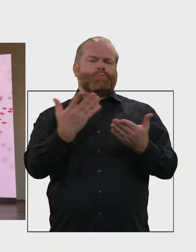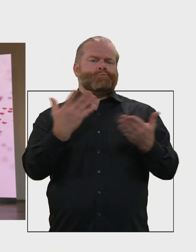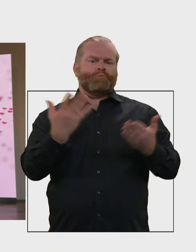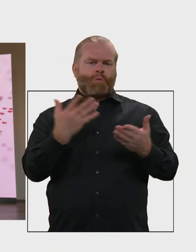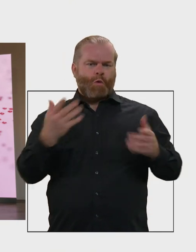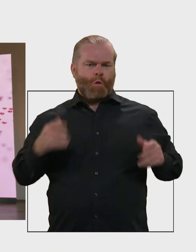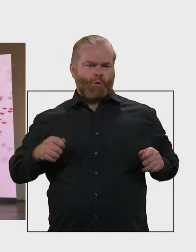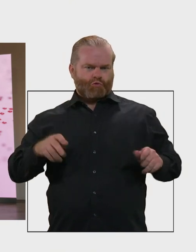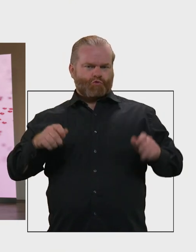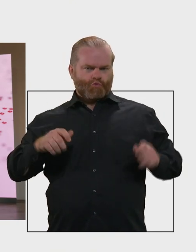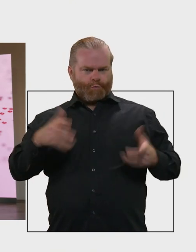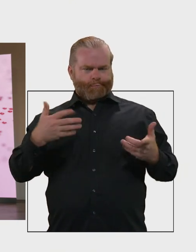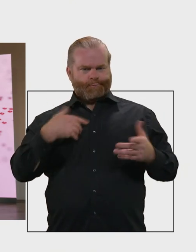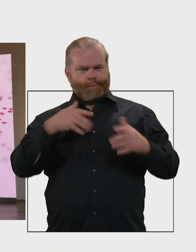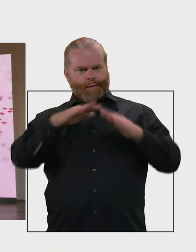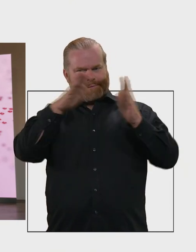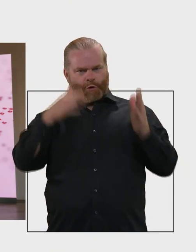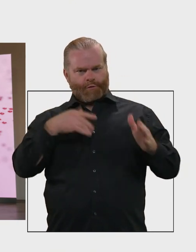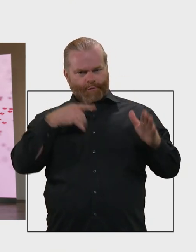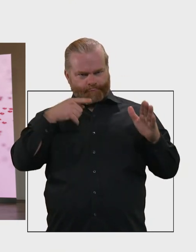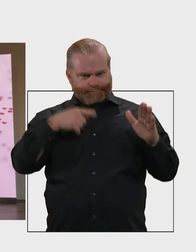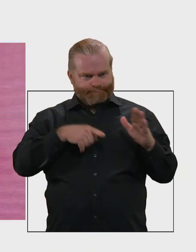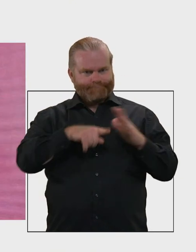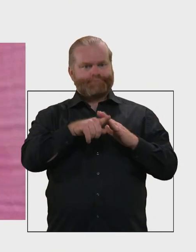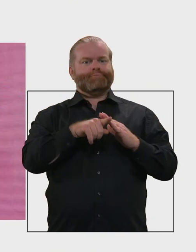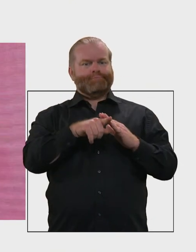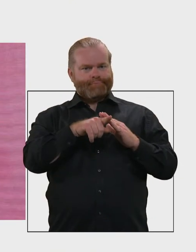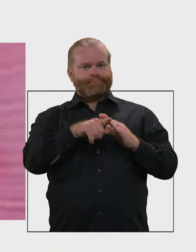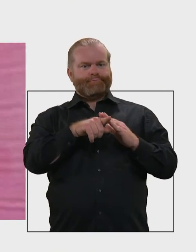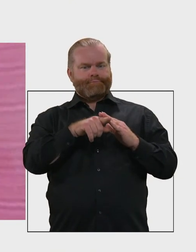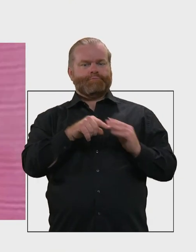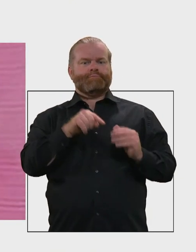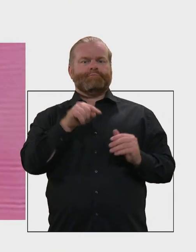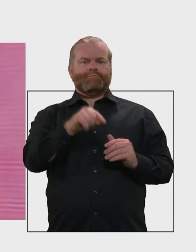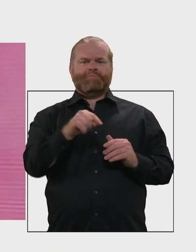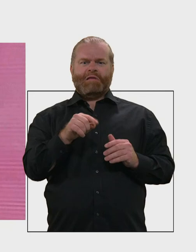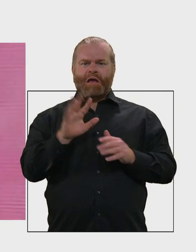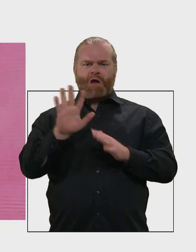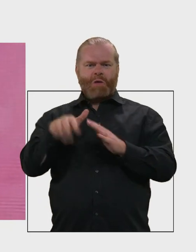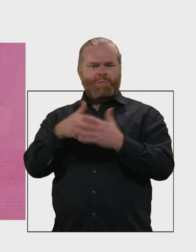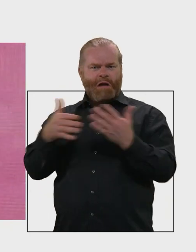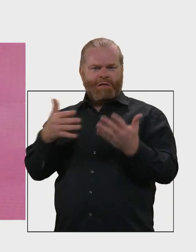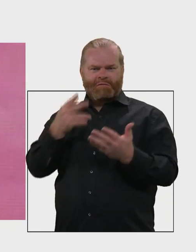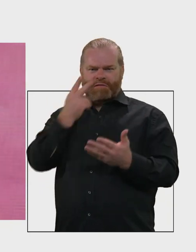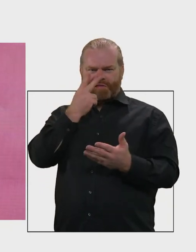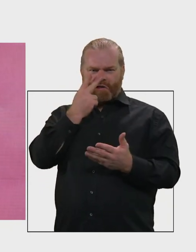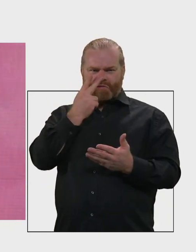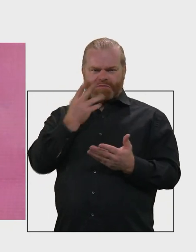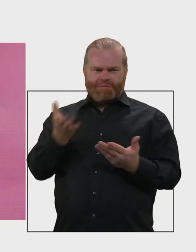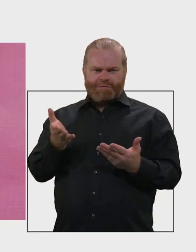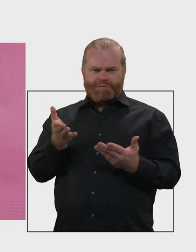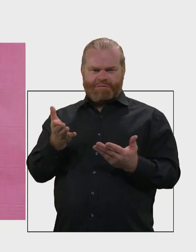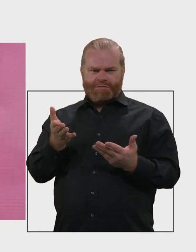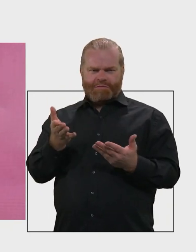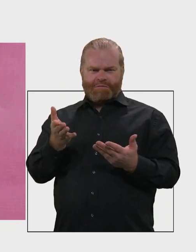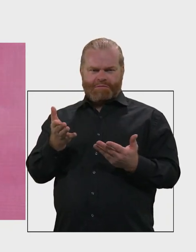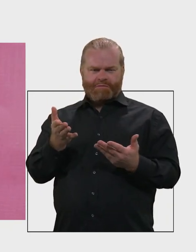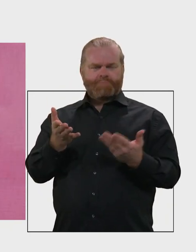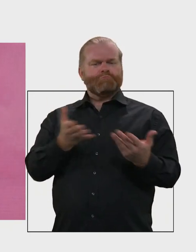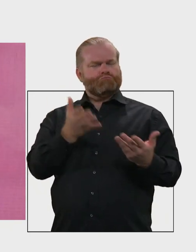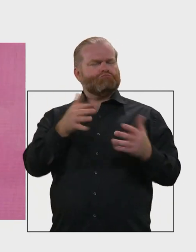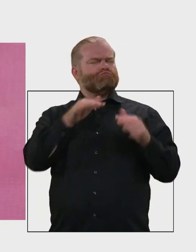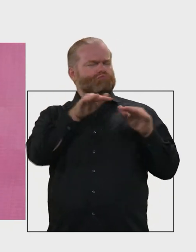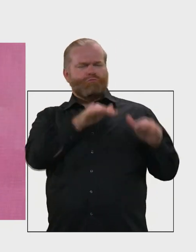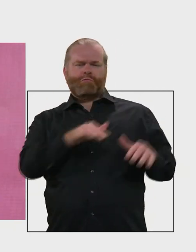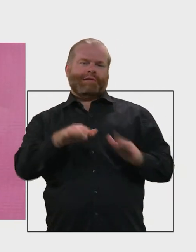kommunizieren muss, da läuft das schon ganz gut, da sind die Gesetze schon da. Aber wir haben in Deutschland offensichtlich so eine German Angst, so ein bisschen die privaten